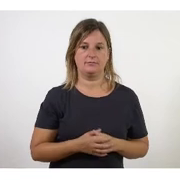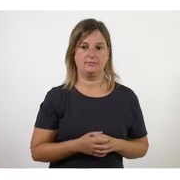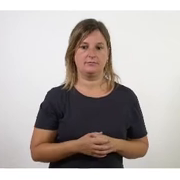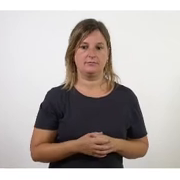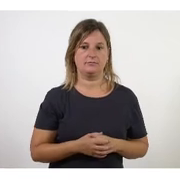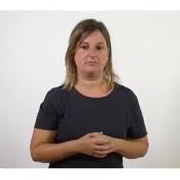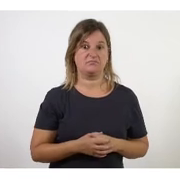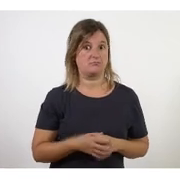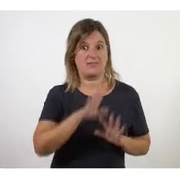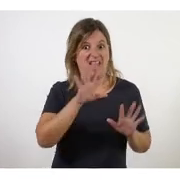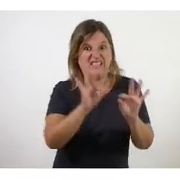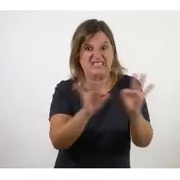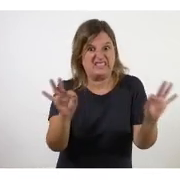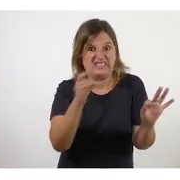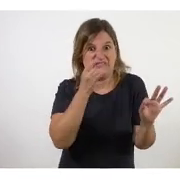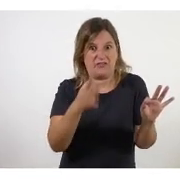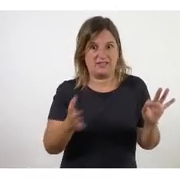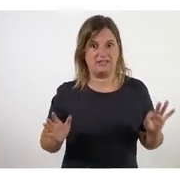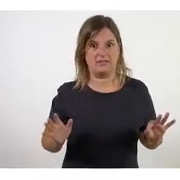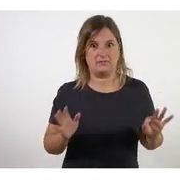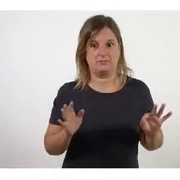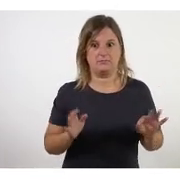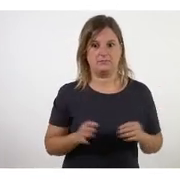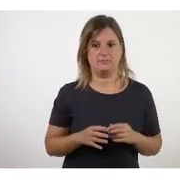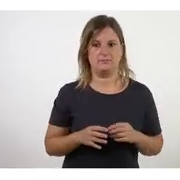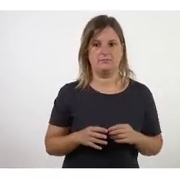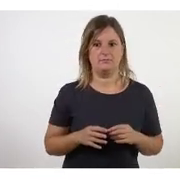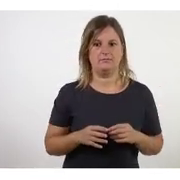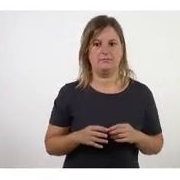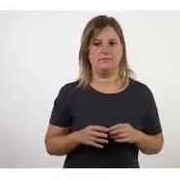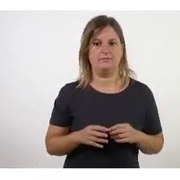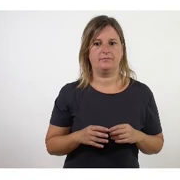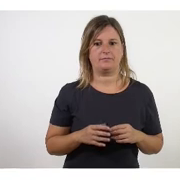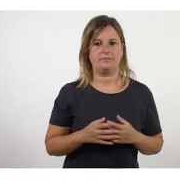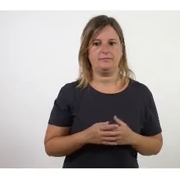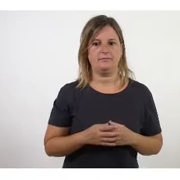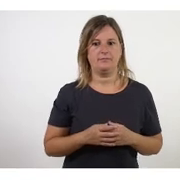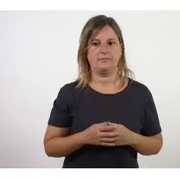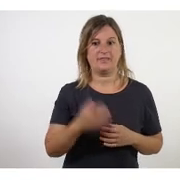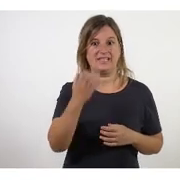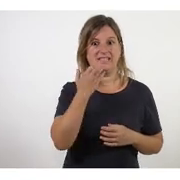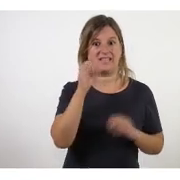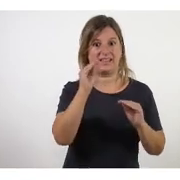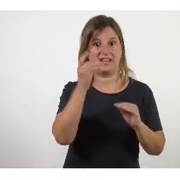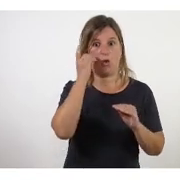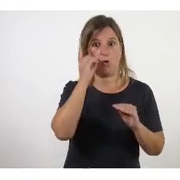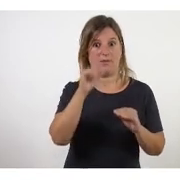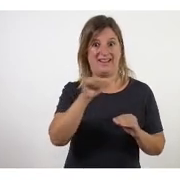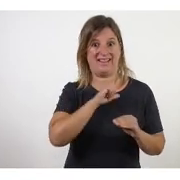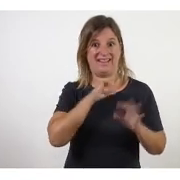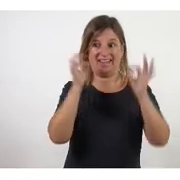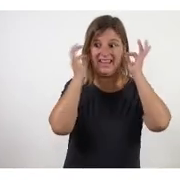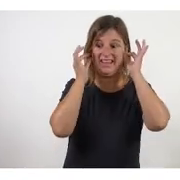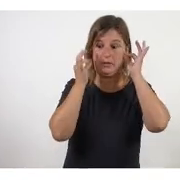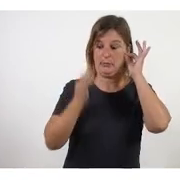Amb això, només fent això, si el teu mòbil, disculpeu-me, si el teu mòbil té aquest, això, ja tens molta feina feta, i si